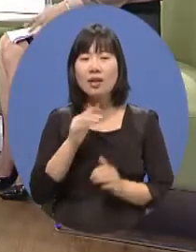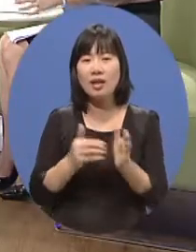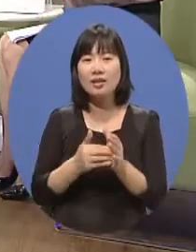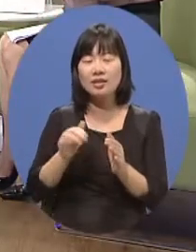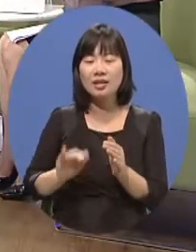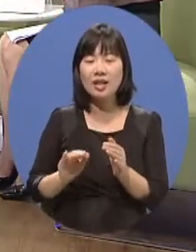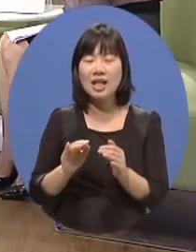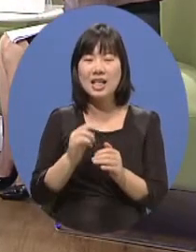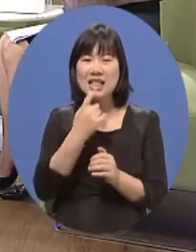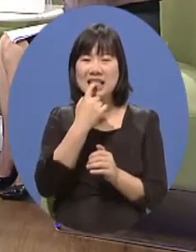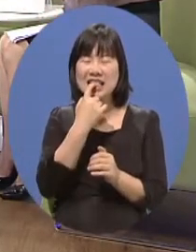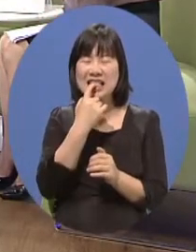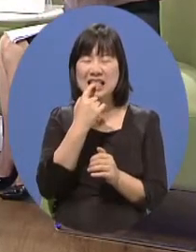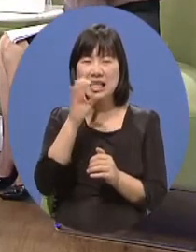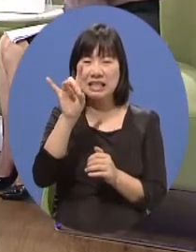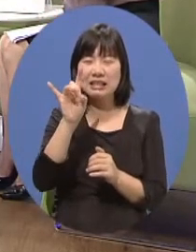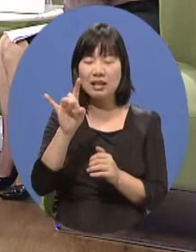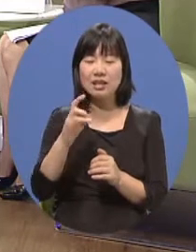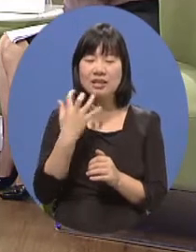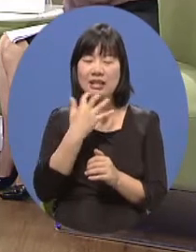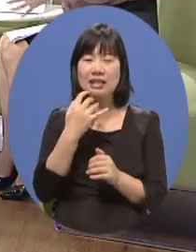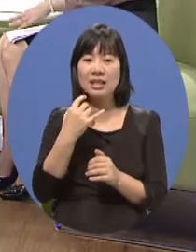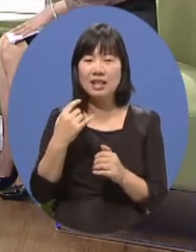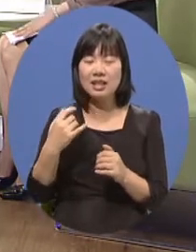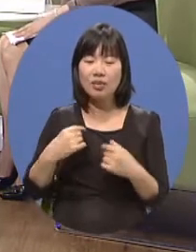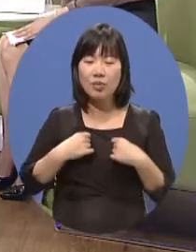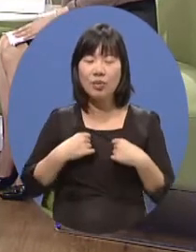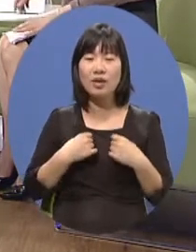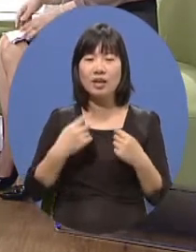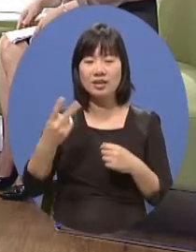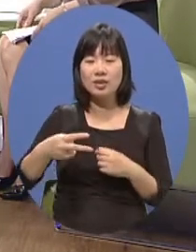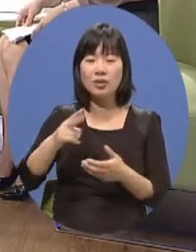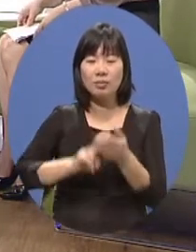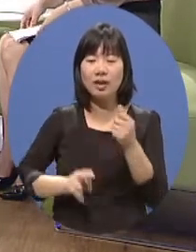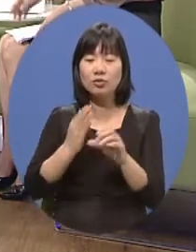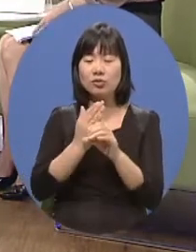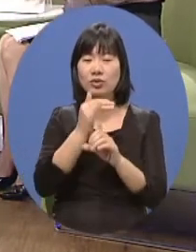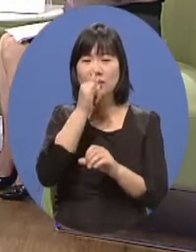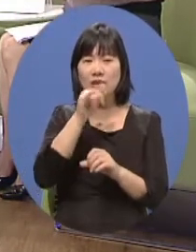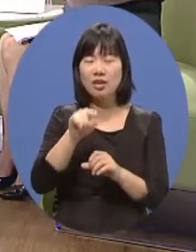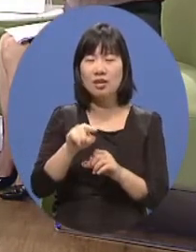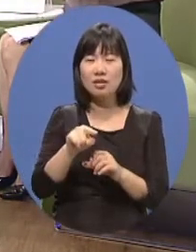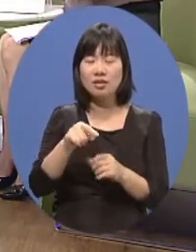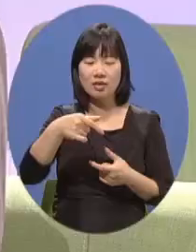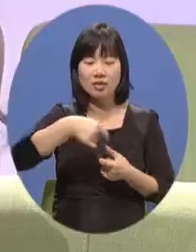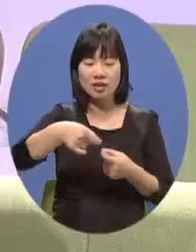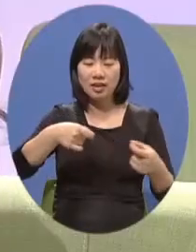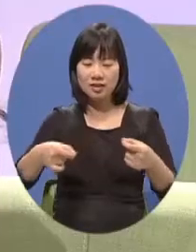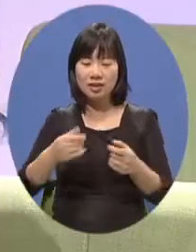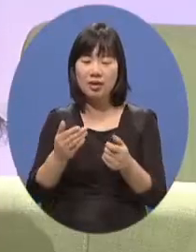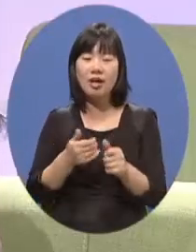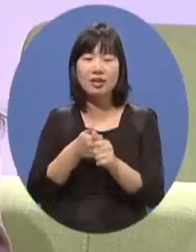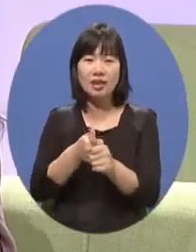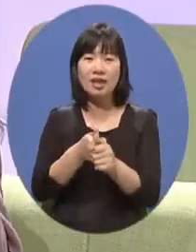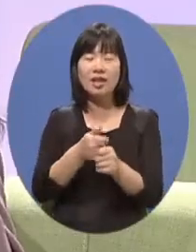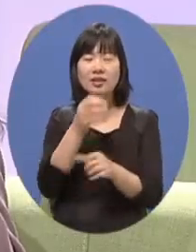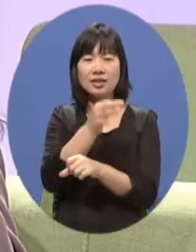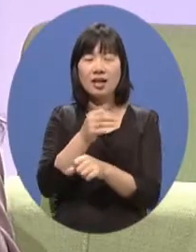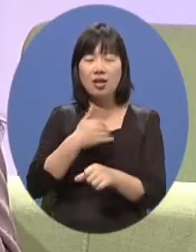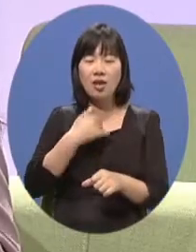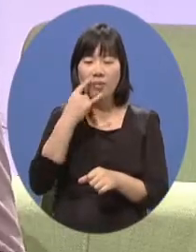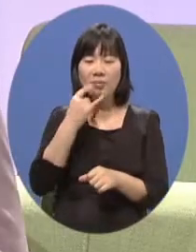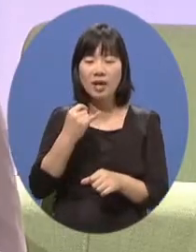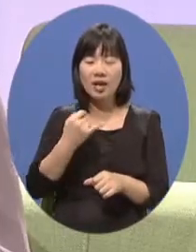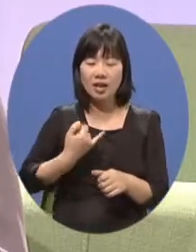그 면티 그냥 하얀 면티나 네. 색깔 티 한 2천 원 정도 파는 거 있어요. 네. 그런 거 이렇게 사이즈 맞게 사시는 거죠. 엄마 거, 아빠 거, 우리 아이